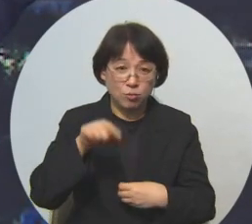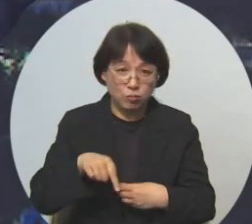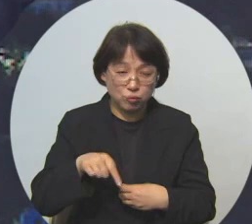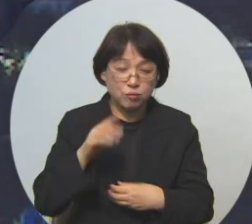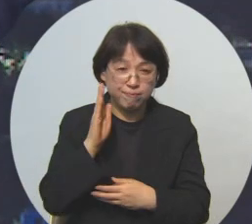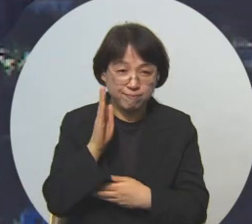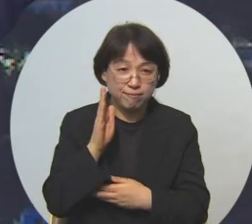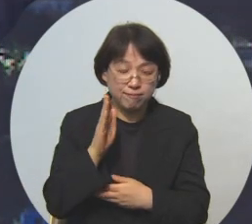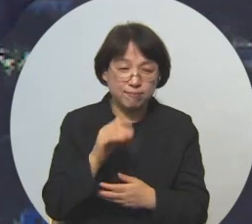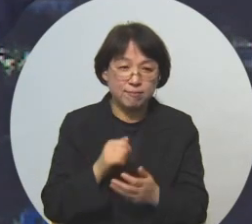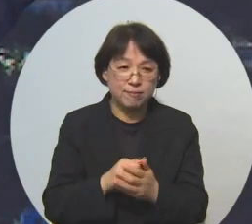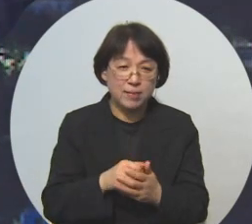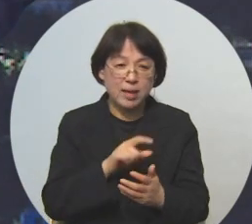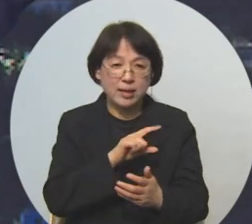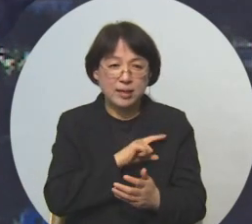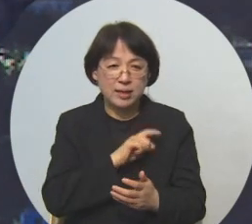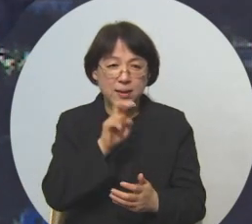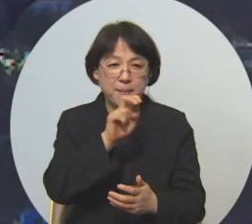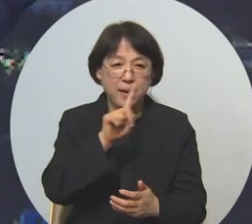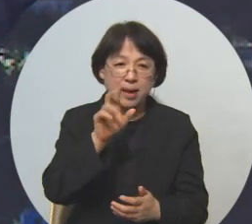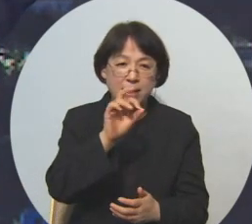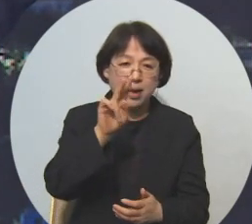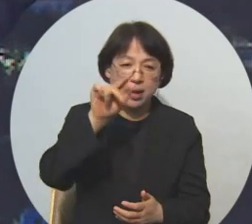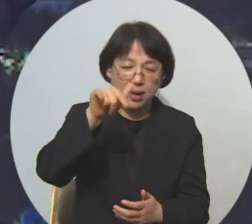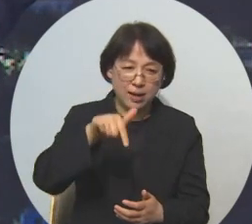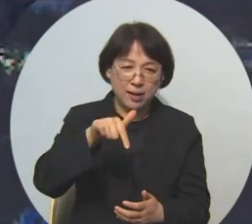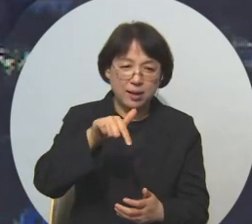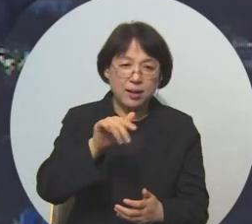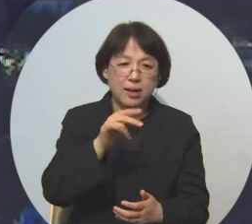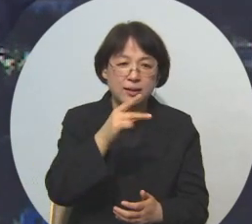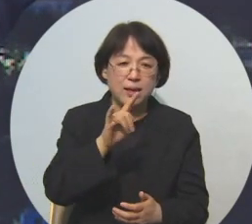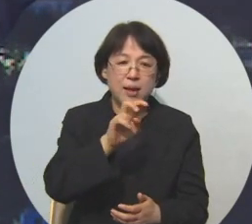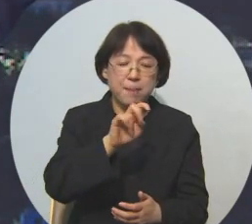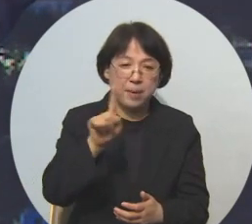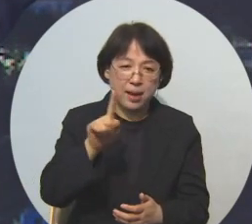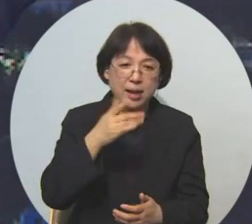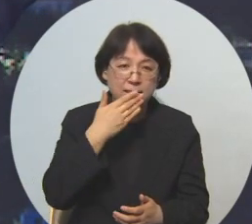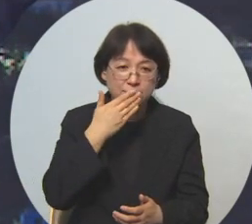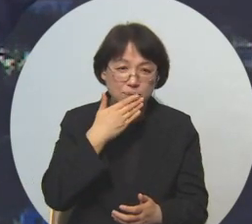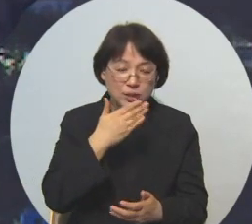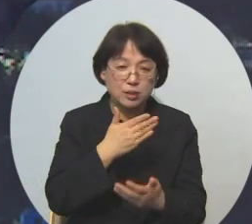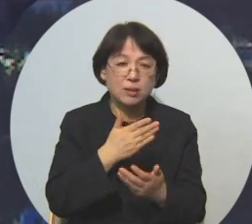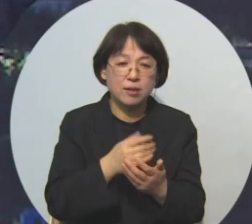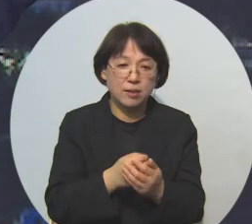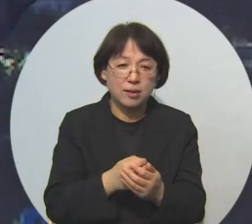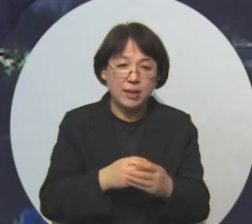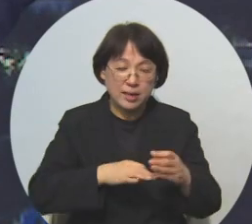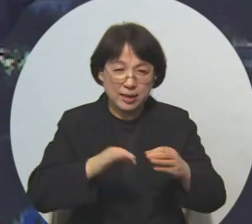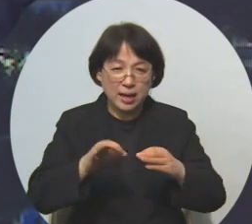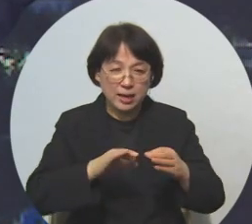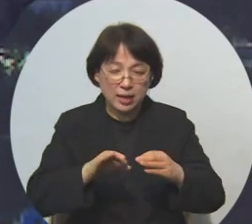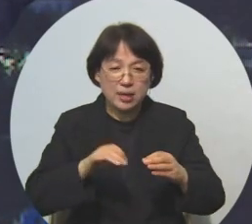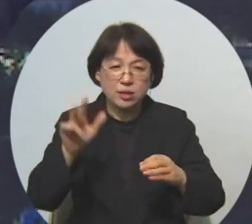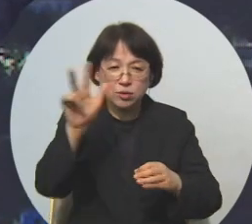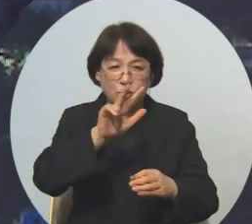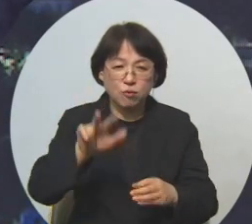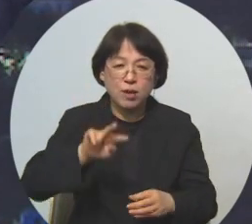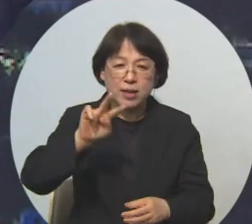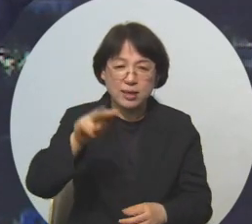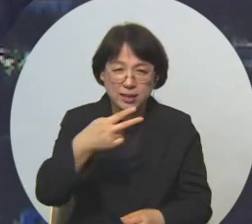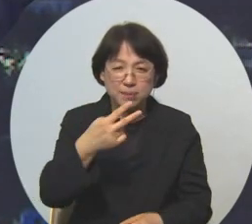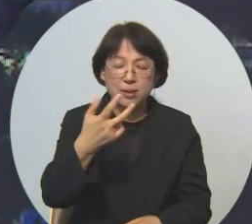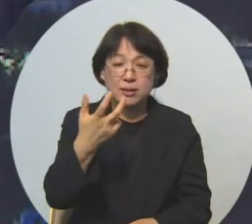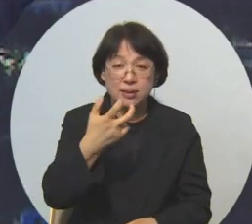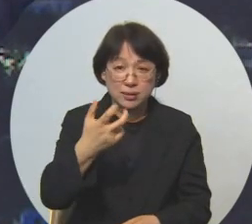상호의 마약 또는 대마는 단어가 들어간 음식점만 전국에 270 곳이 넘는다고 하니까 거의 가